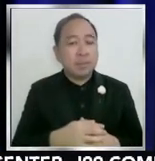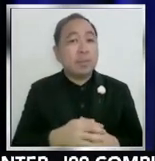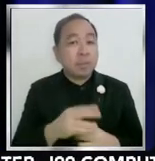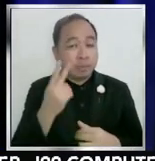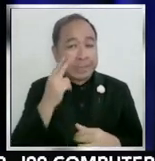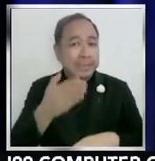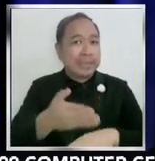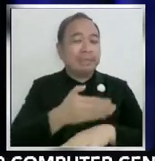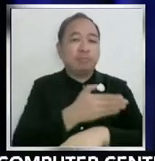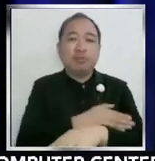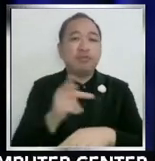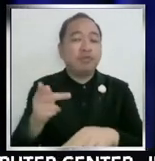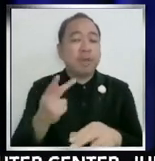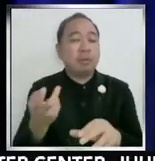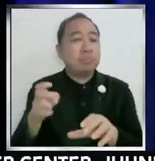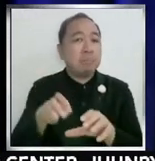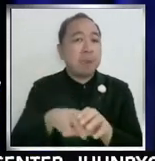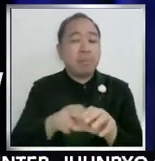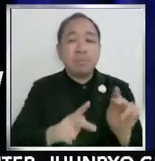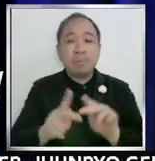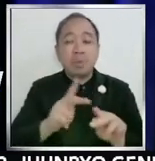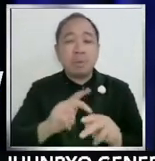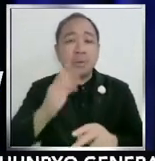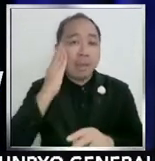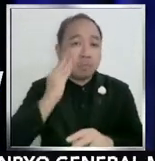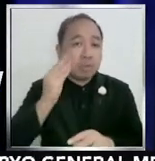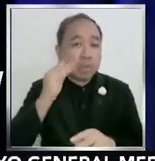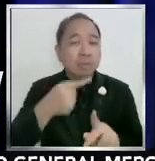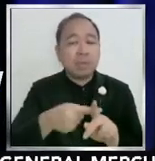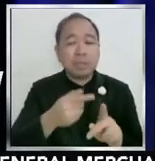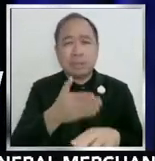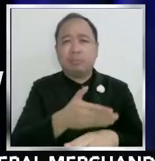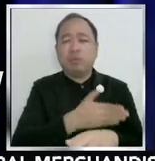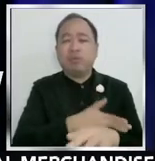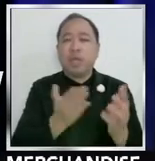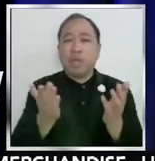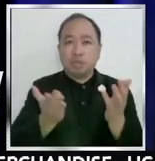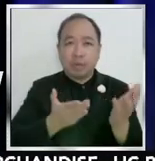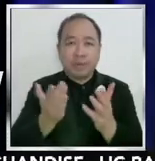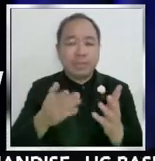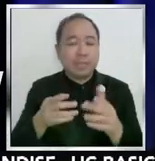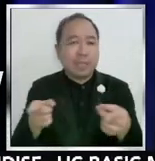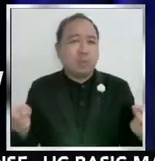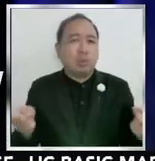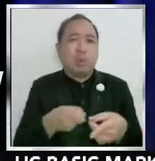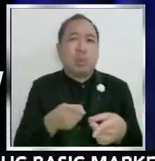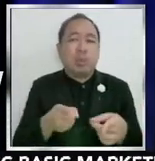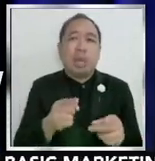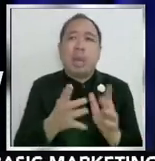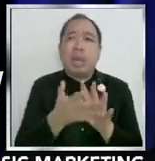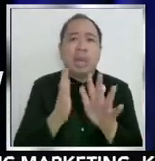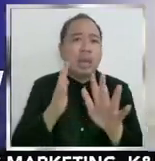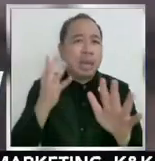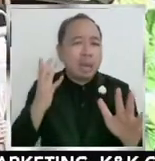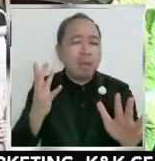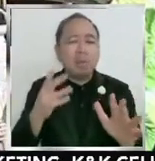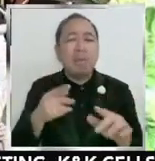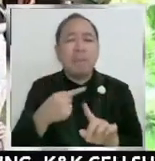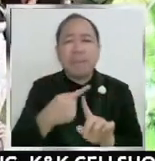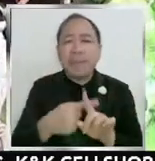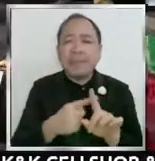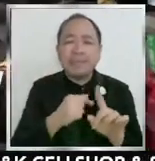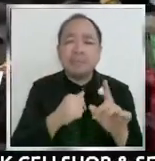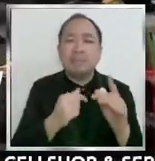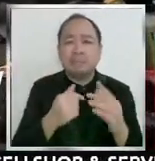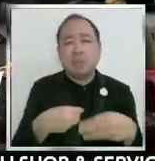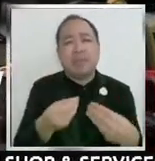and service quality to prevent long queues, lengthy waiting time, and other passenger inconveniences. Target